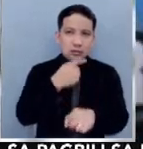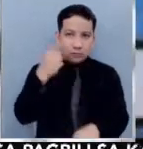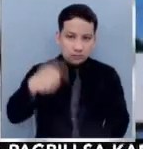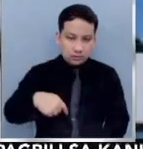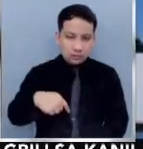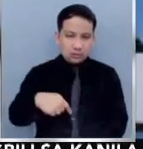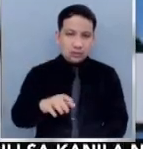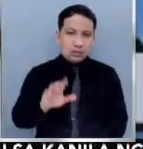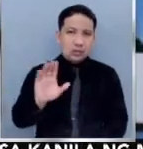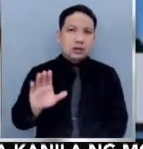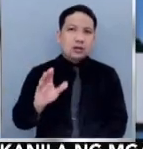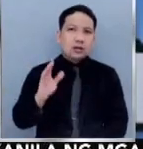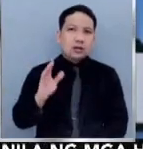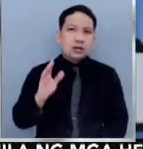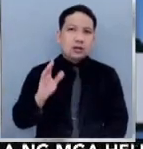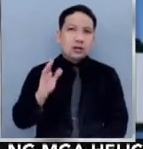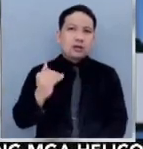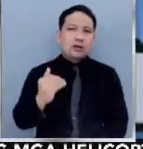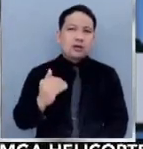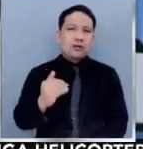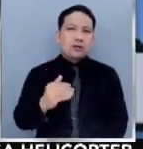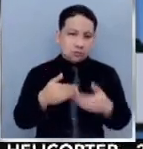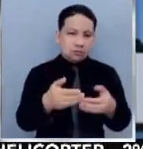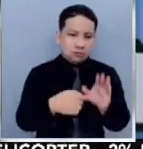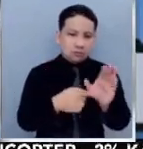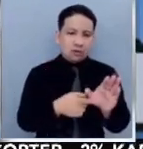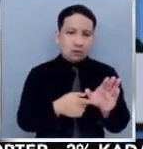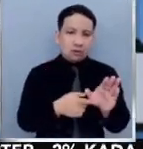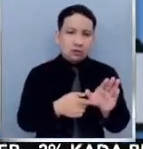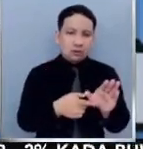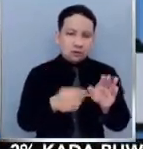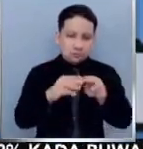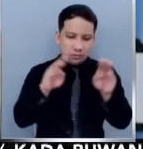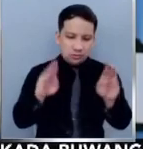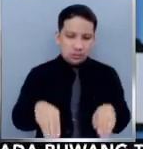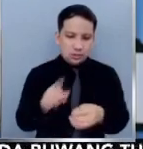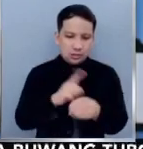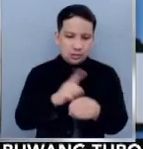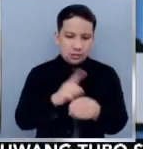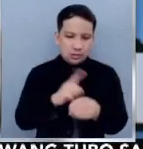Ukraine. Hinihingi rin namin ang pahayag na Malacanang kaugnay sa mga